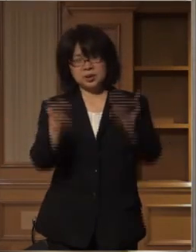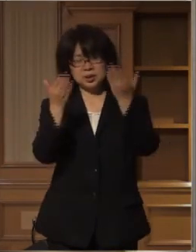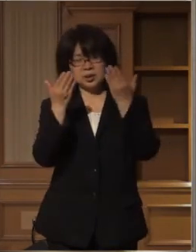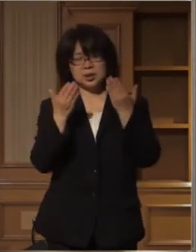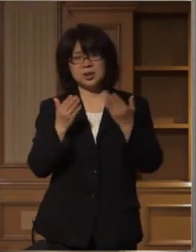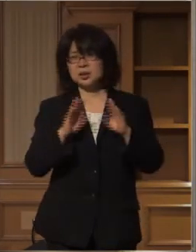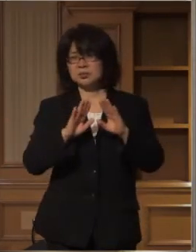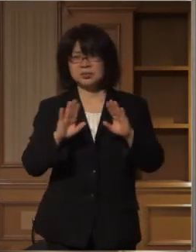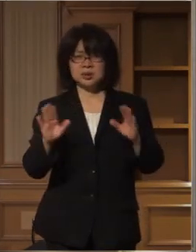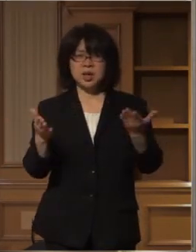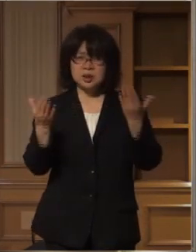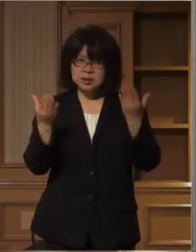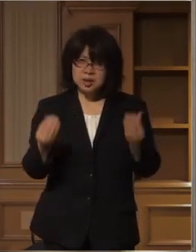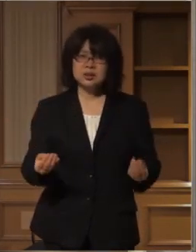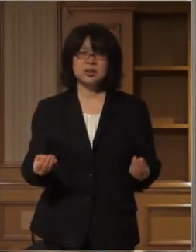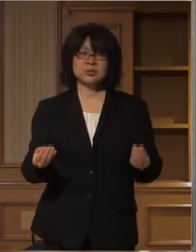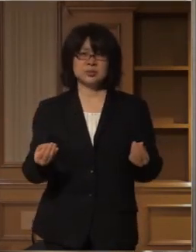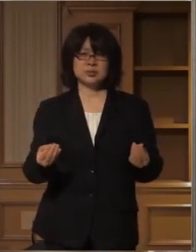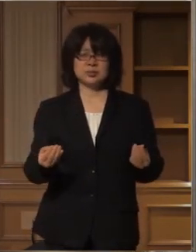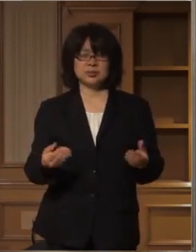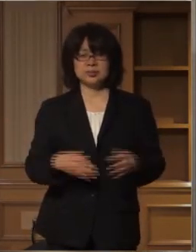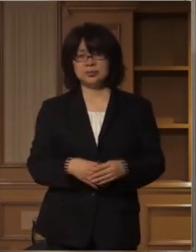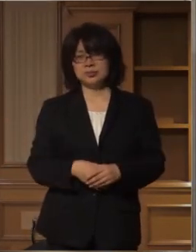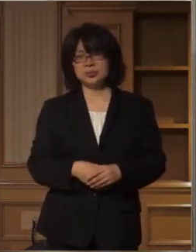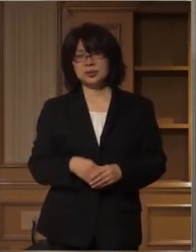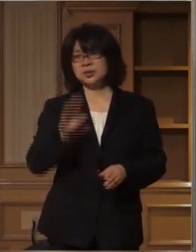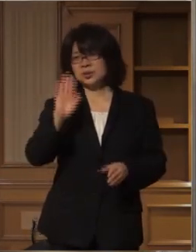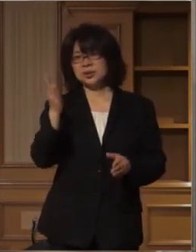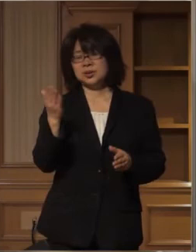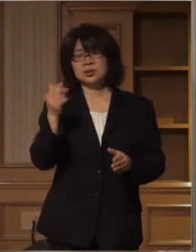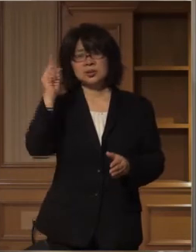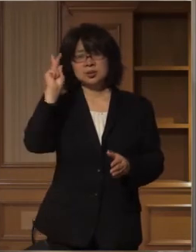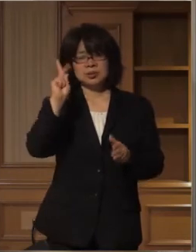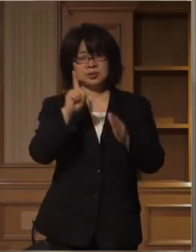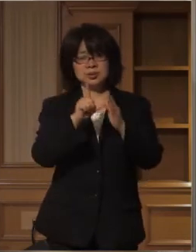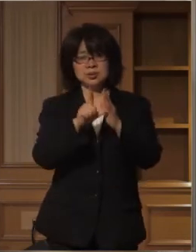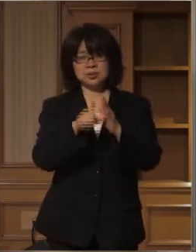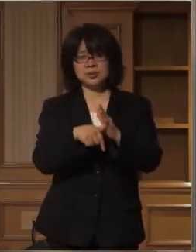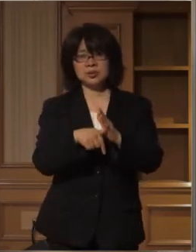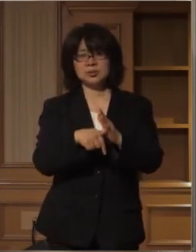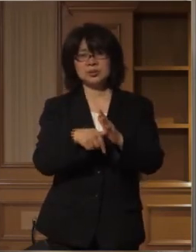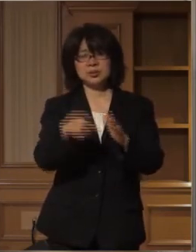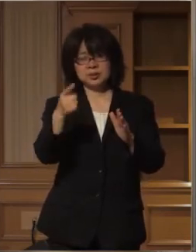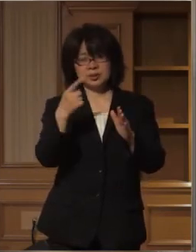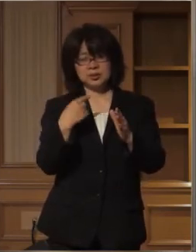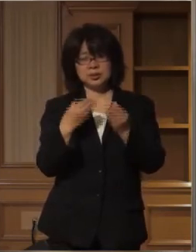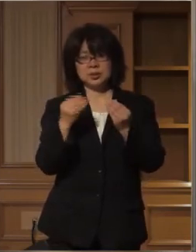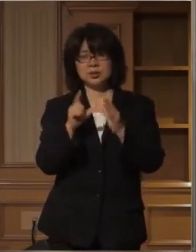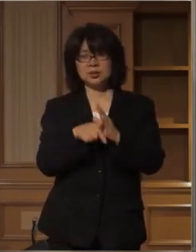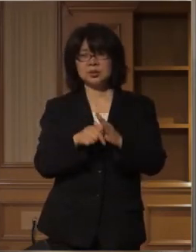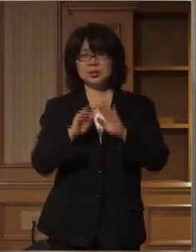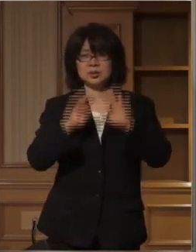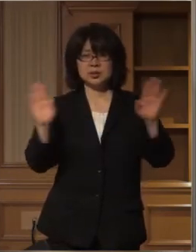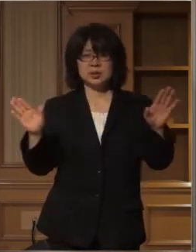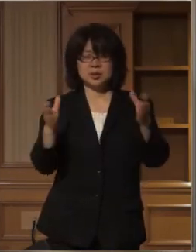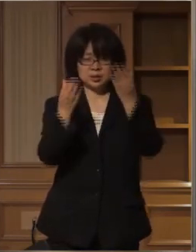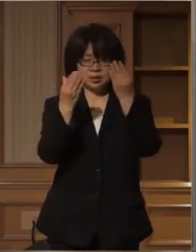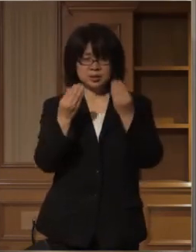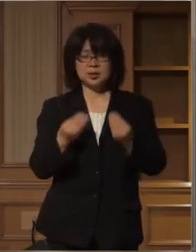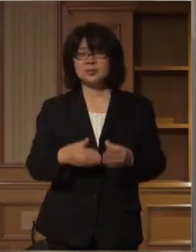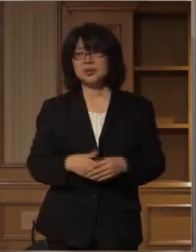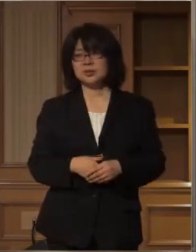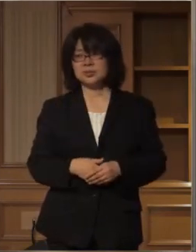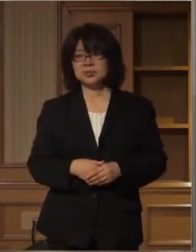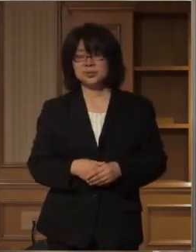だけじゃなくて、で最近のロシア系ユダヤ人も30年前に語られたことですけれども、時が来た時に見事な形